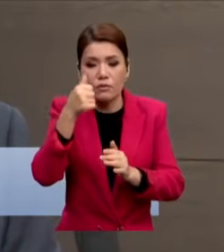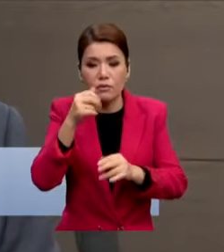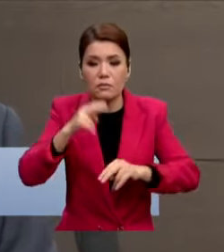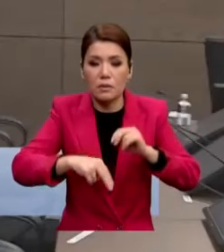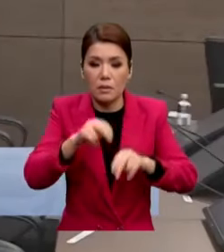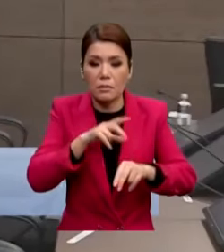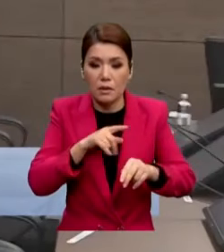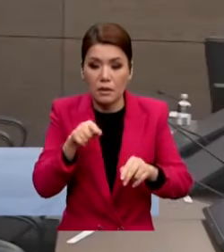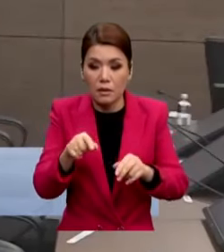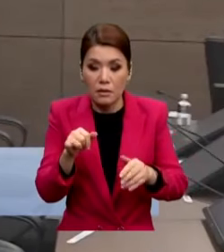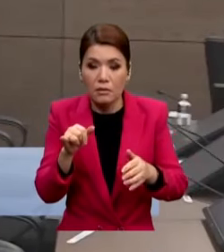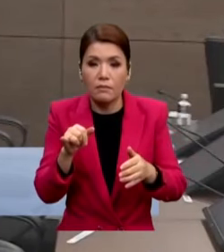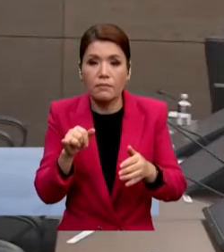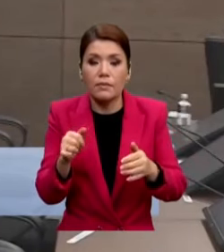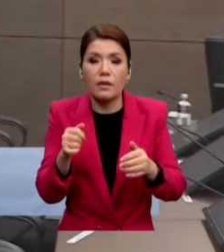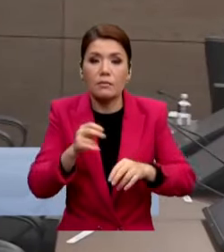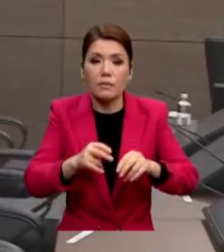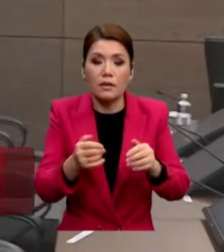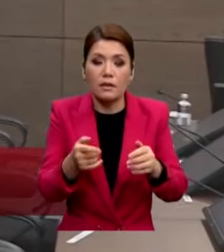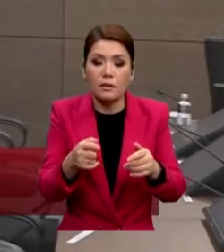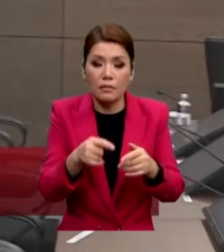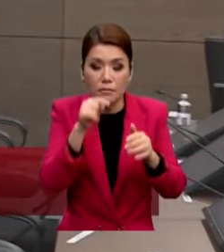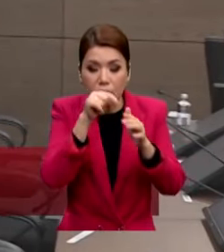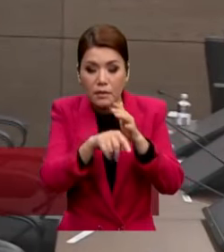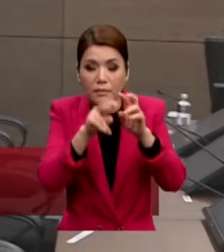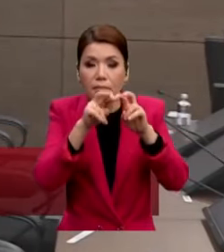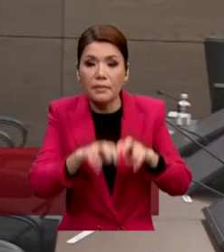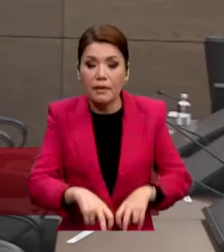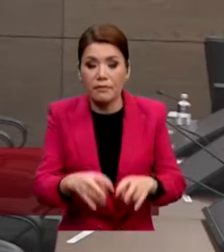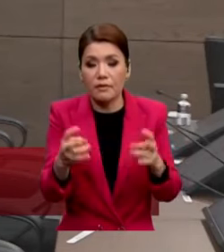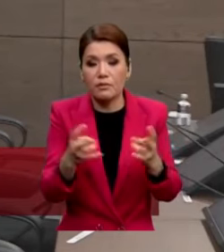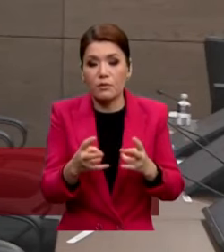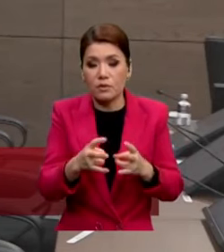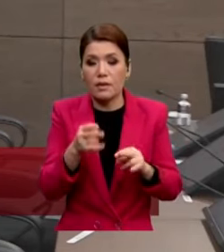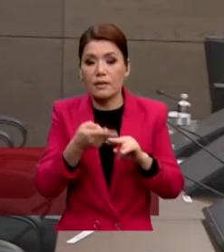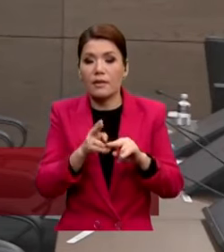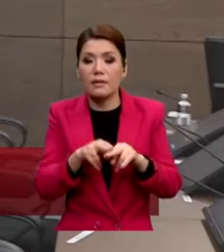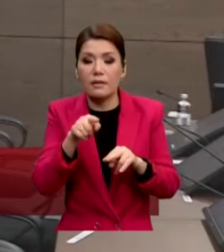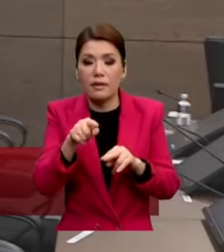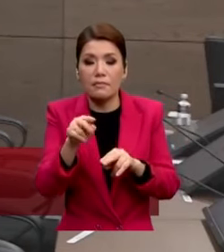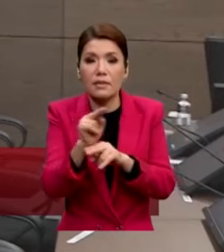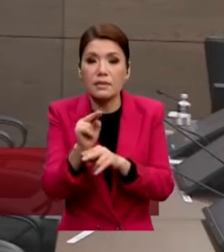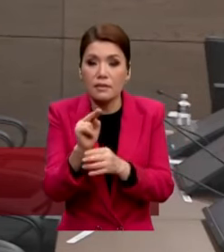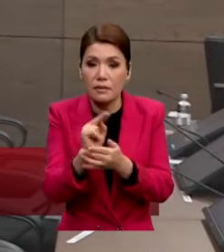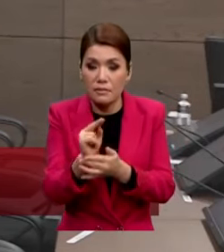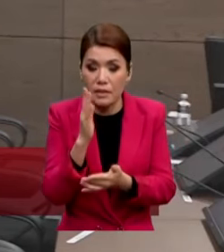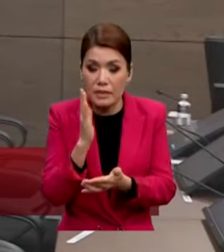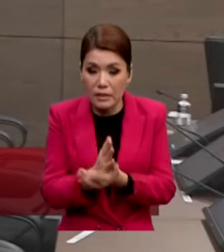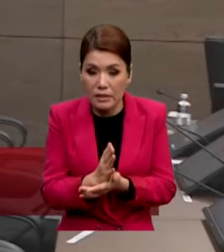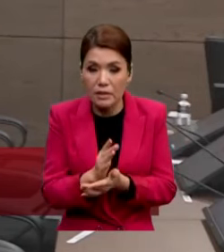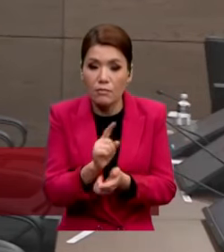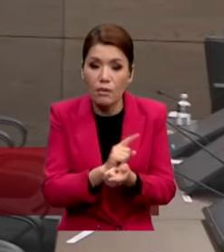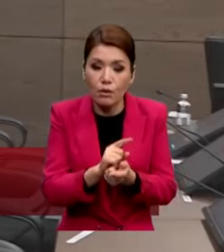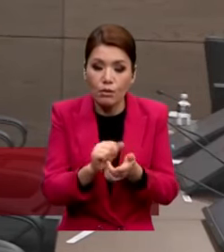к ним появляются. Необходимо обследование этого объекта, плюс еще необходимо, там же конструктивные изменения, поэтому необходима